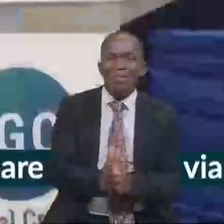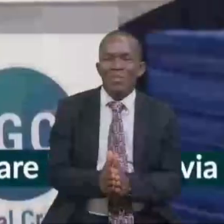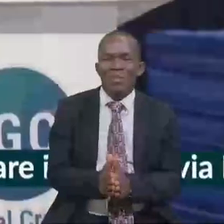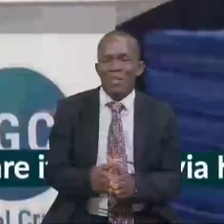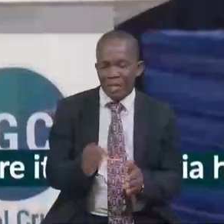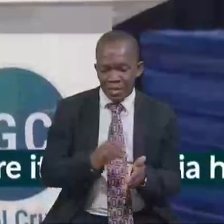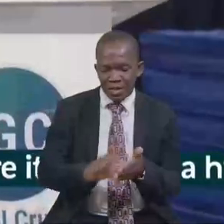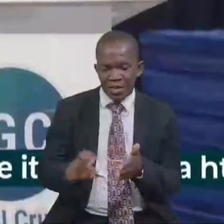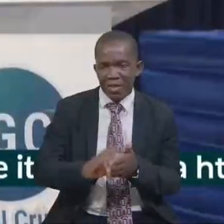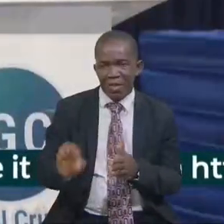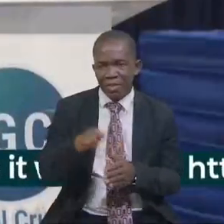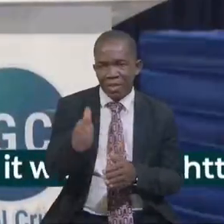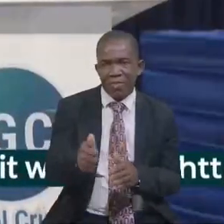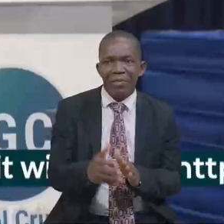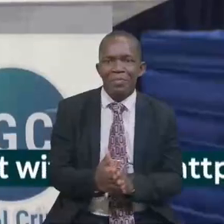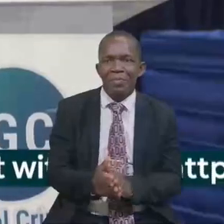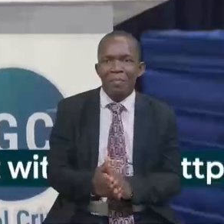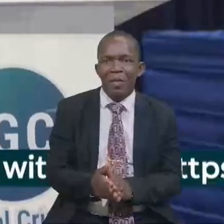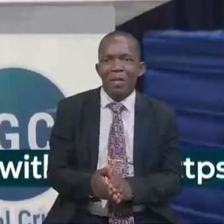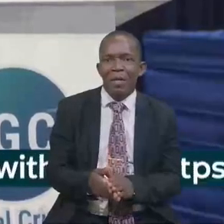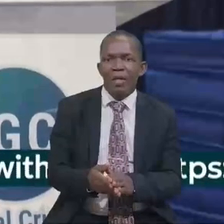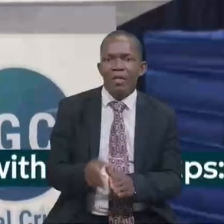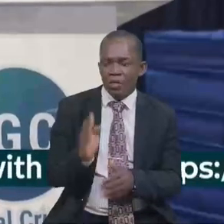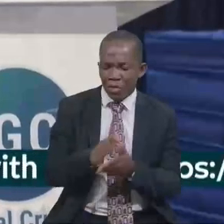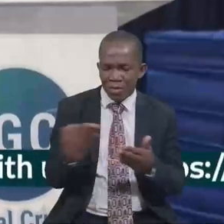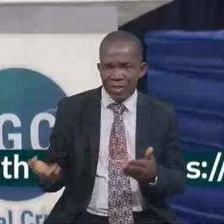Alors examine-toi. Quelque chose est arrivé.